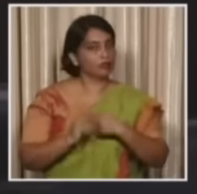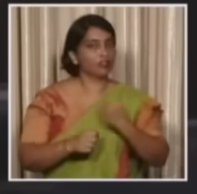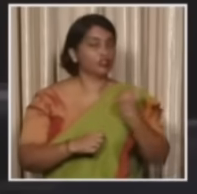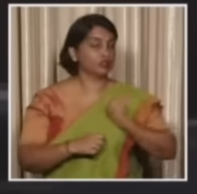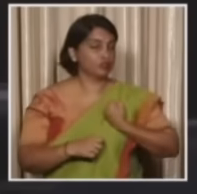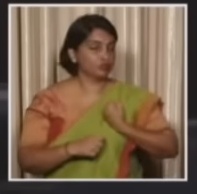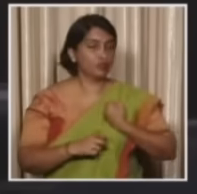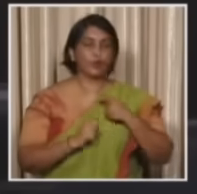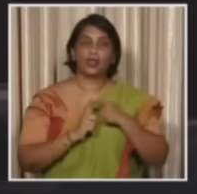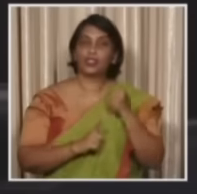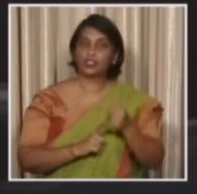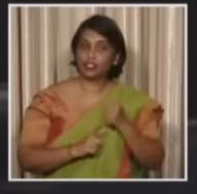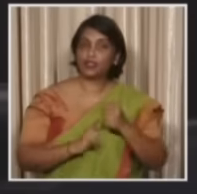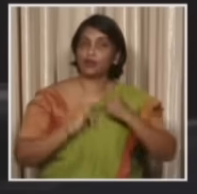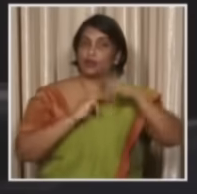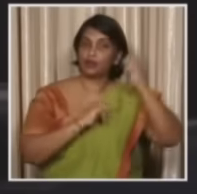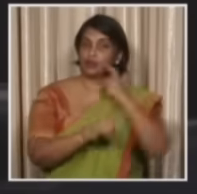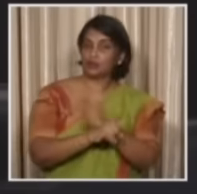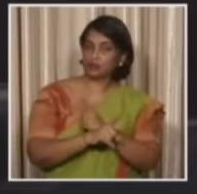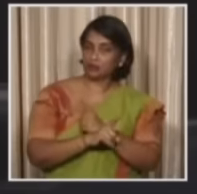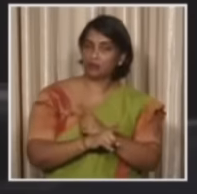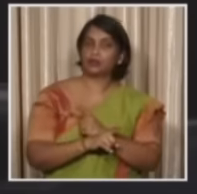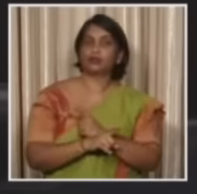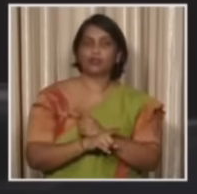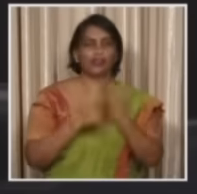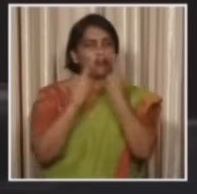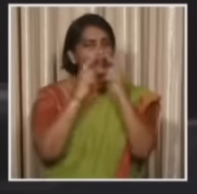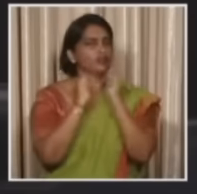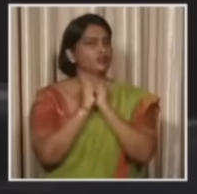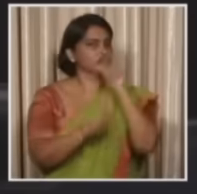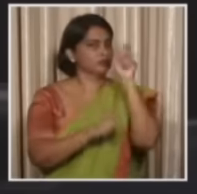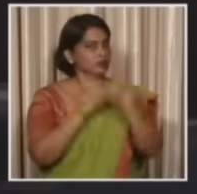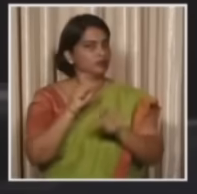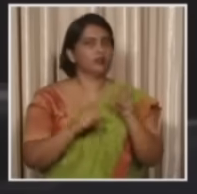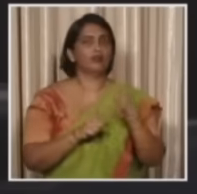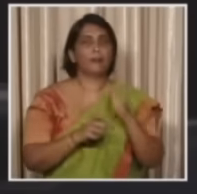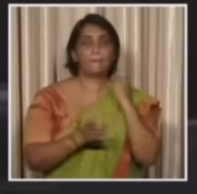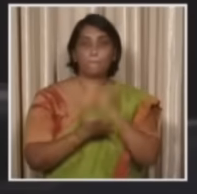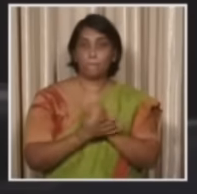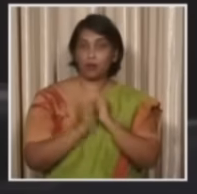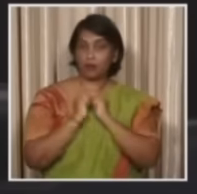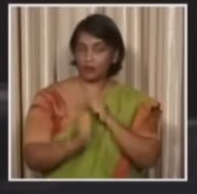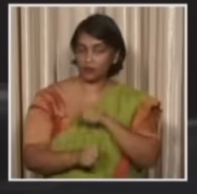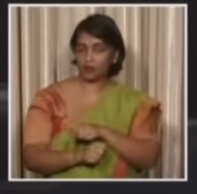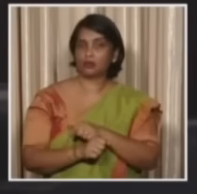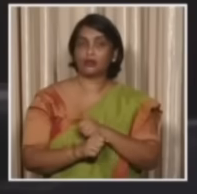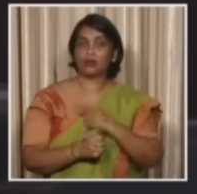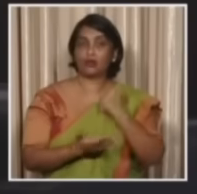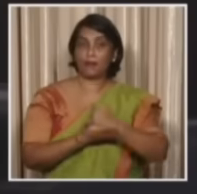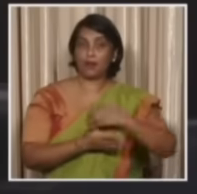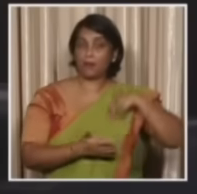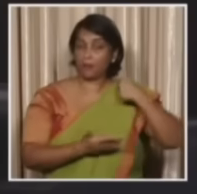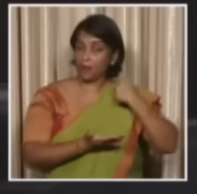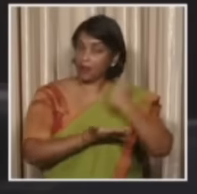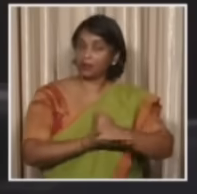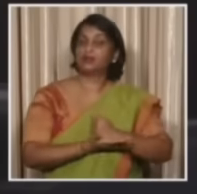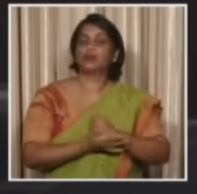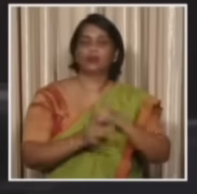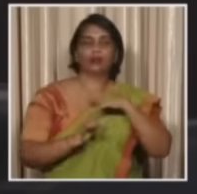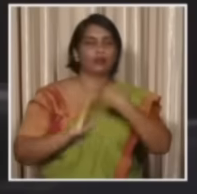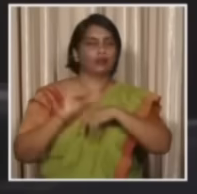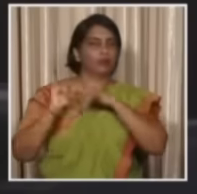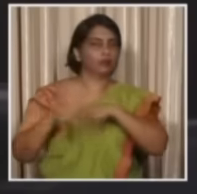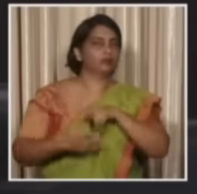වෛද්‍යවරු, ඉංජිනේරුවෝ, විශ්වවිද්‍යාල ආචාර්යවරු, විවිධ වෘත්තීය වේදීන්, බැංකු නිලධාරීන්, මහ බැංකු නිලධාරීන් පවා රට දාලා